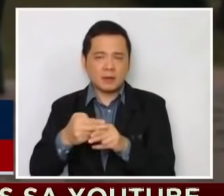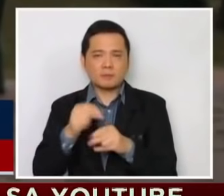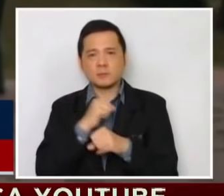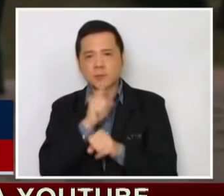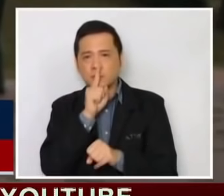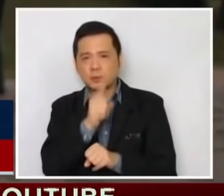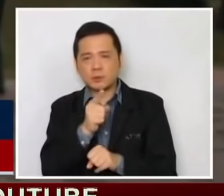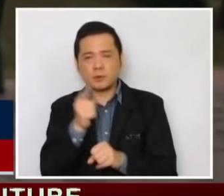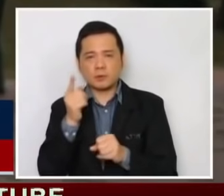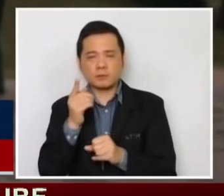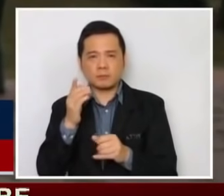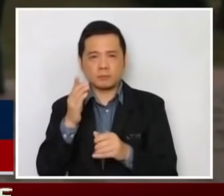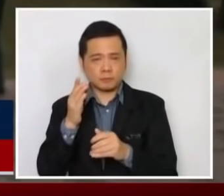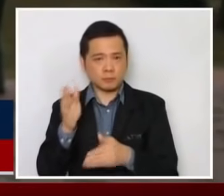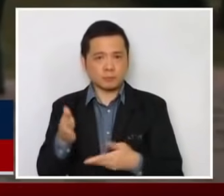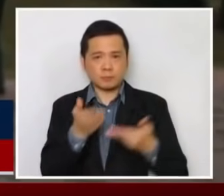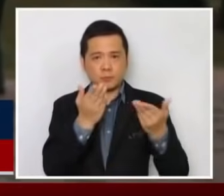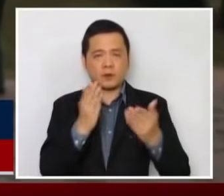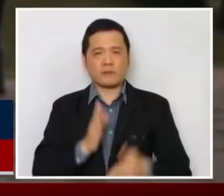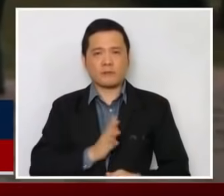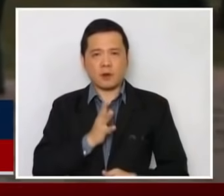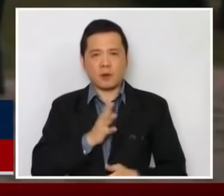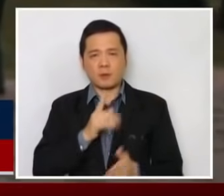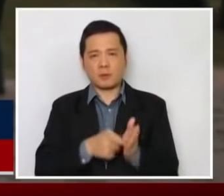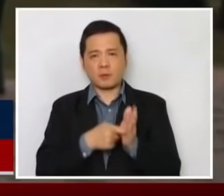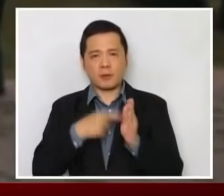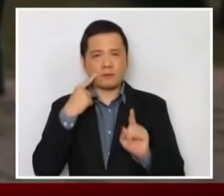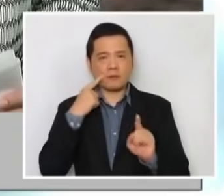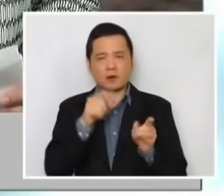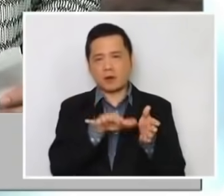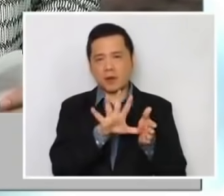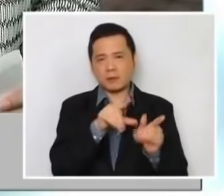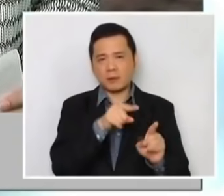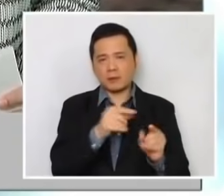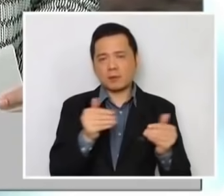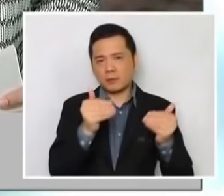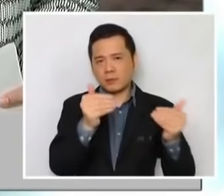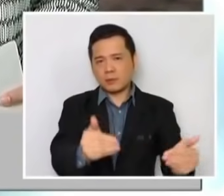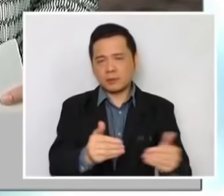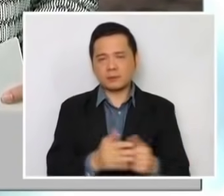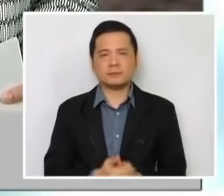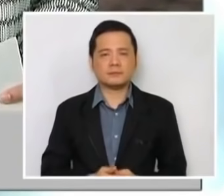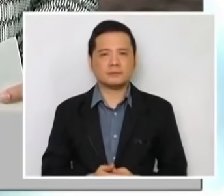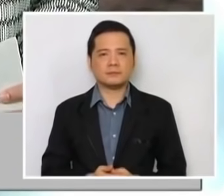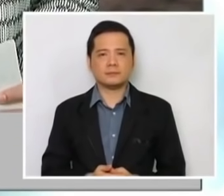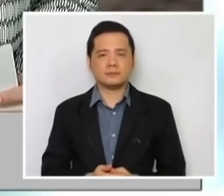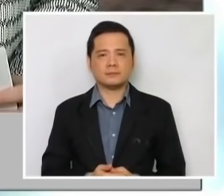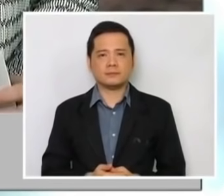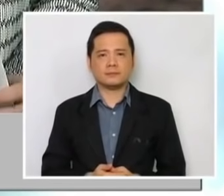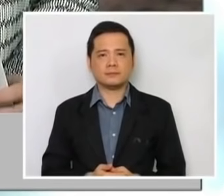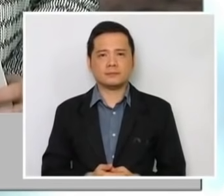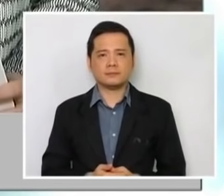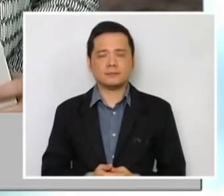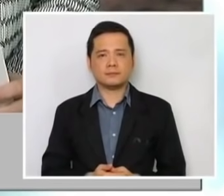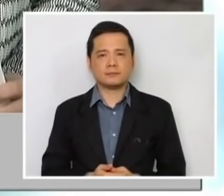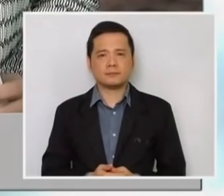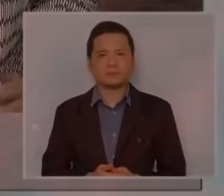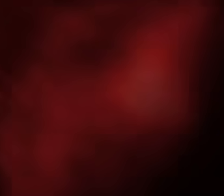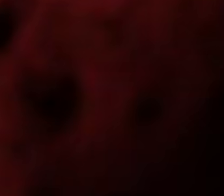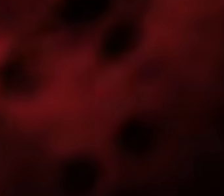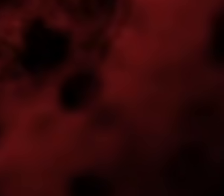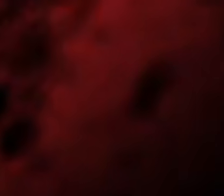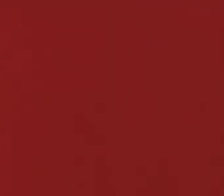ng formal request sa komisyon. Bernadette? Maraming salamat, Ina Reformina.